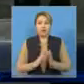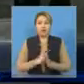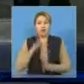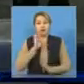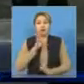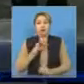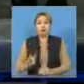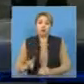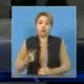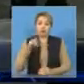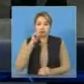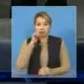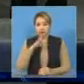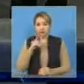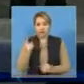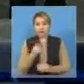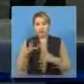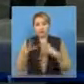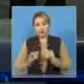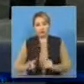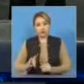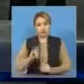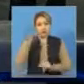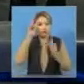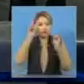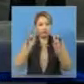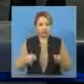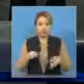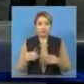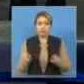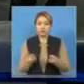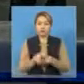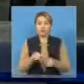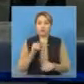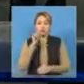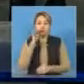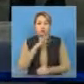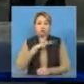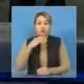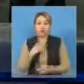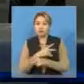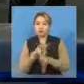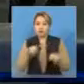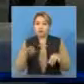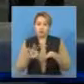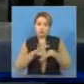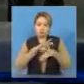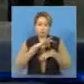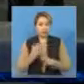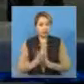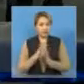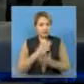әуе кемесінде жігітінің бірге ұшып бара жатқанын білмеген екен. Сөйтіп әлгі жігіт көпшіліктің көзінше үйлену туралы ұсыныс